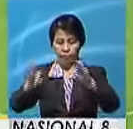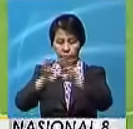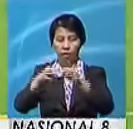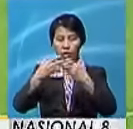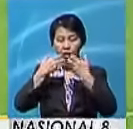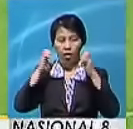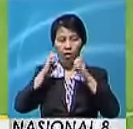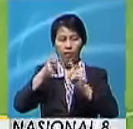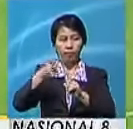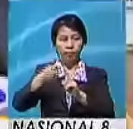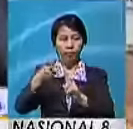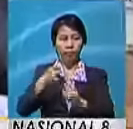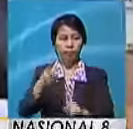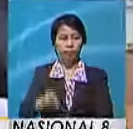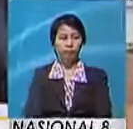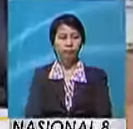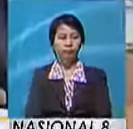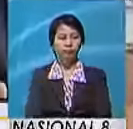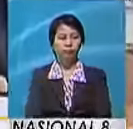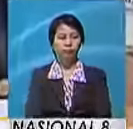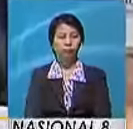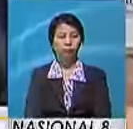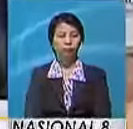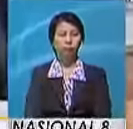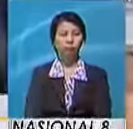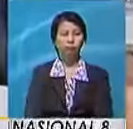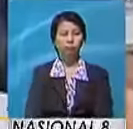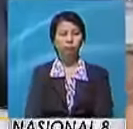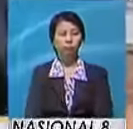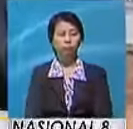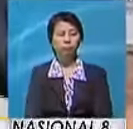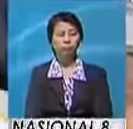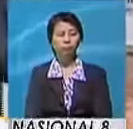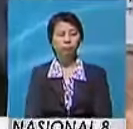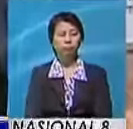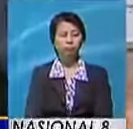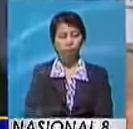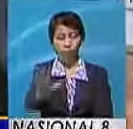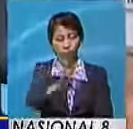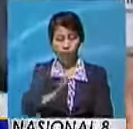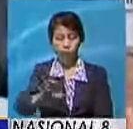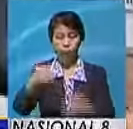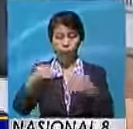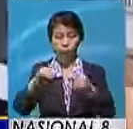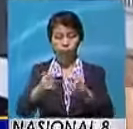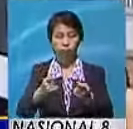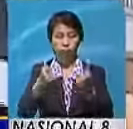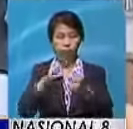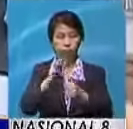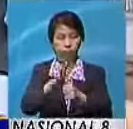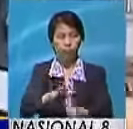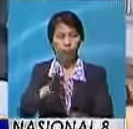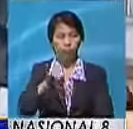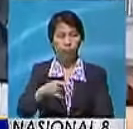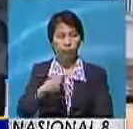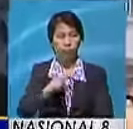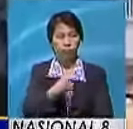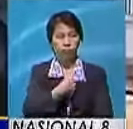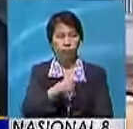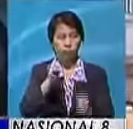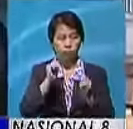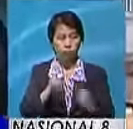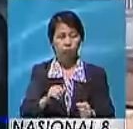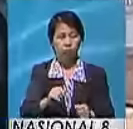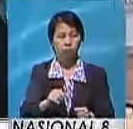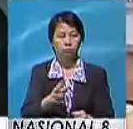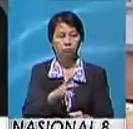Harimau Kumbang. Coba menekan lawan, memberi sebuah tekanan kepada lawan dan kita bisa lebih